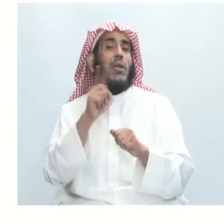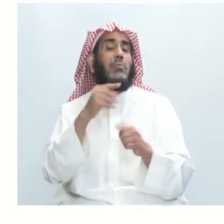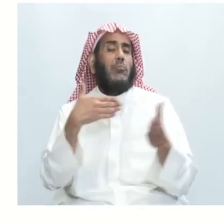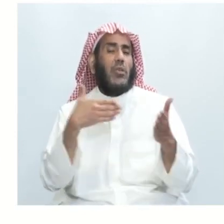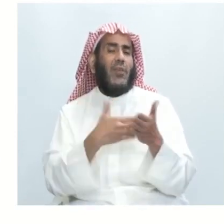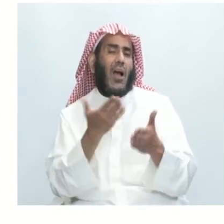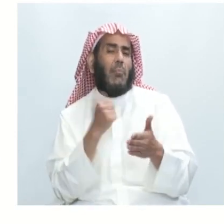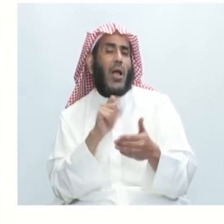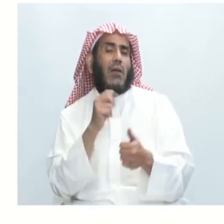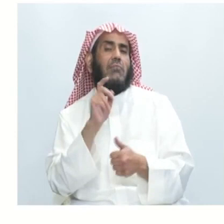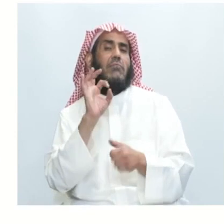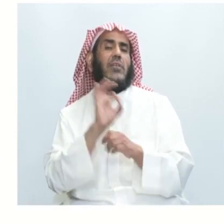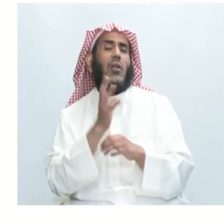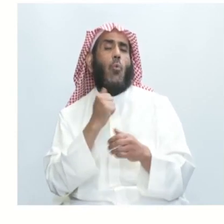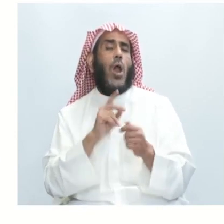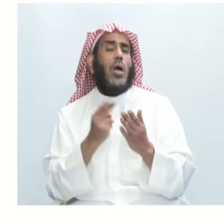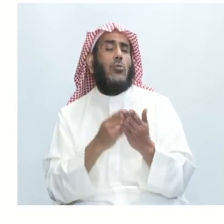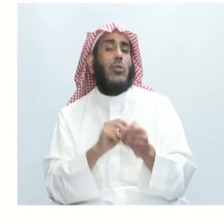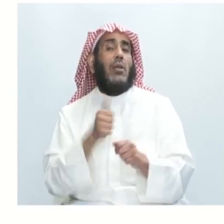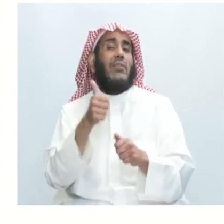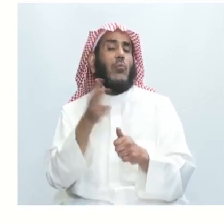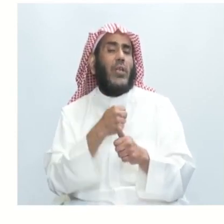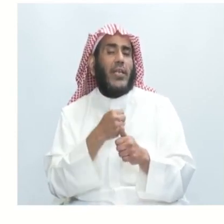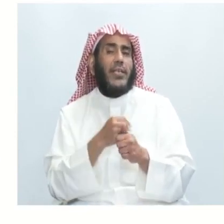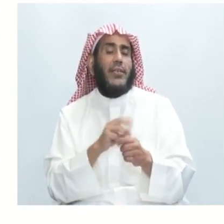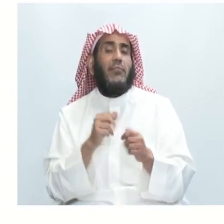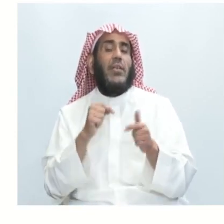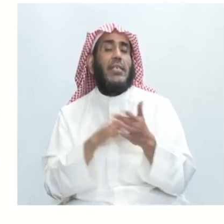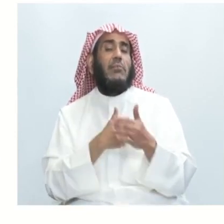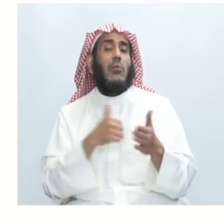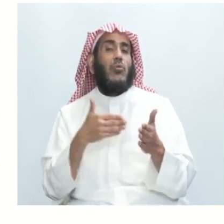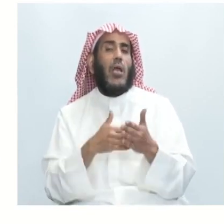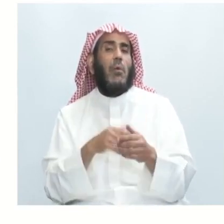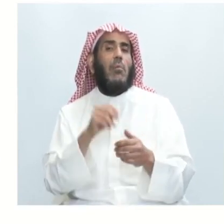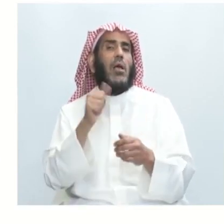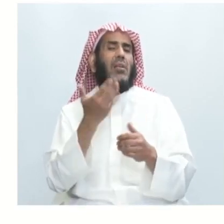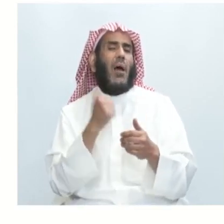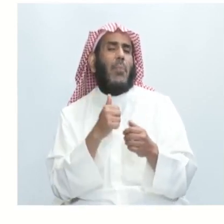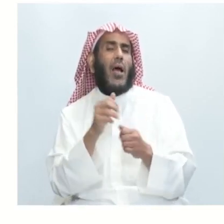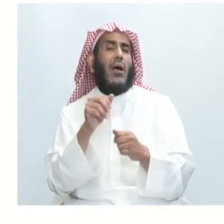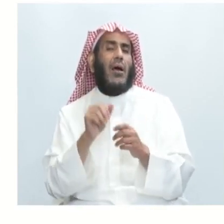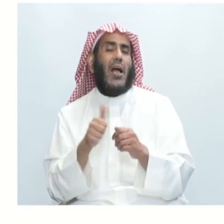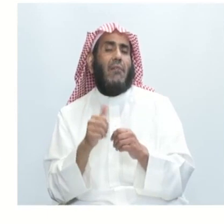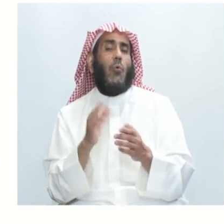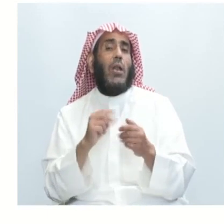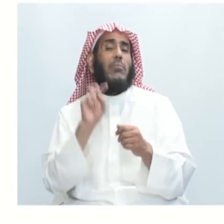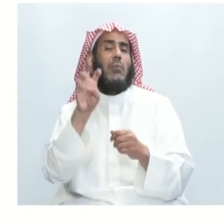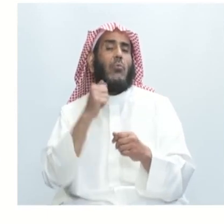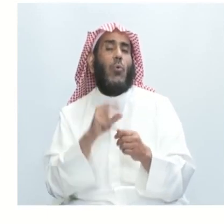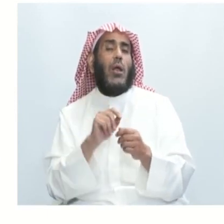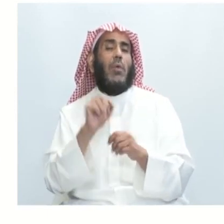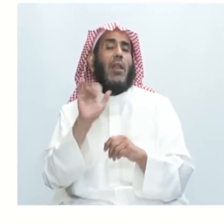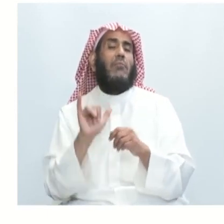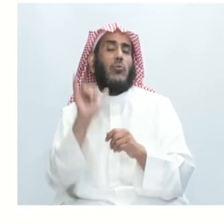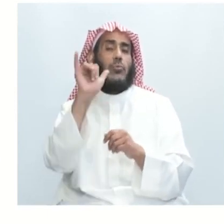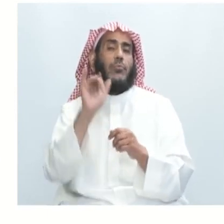قبل حرف ساكن ولا تكتب الف التنوين النصب في الاسم المنتهي همزه قبلها الف ولا بتاء مربوطه ولا بيعرف